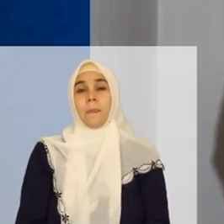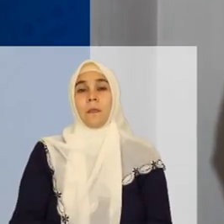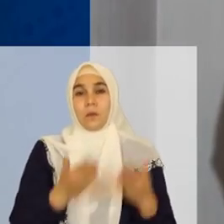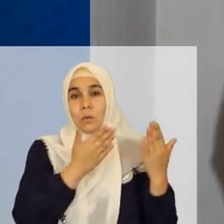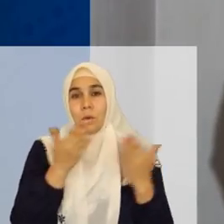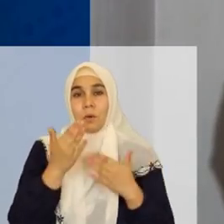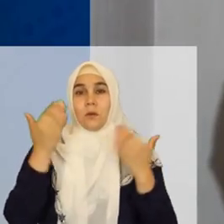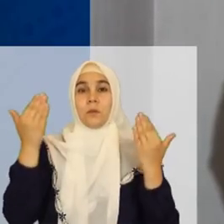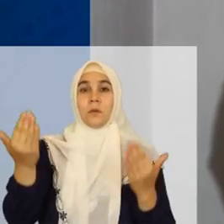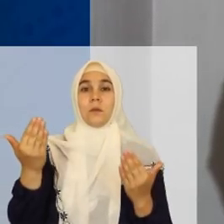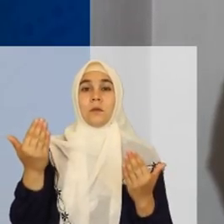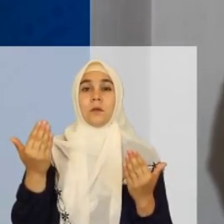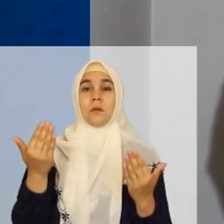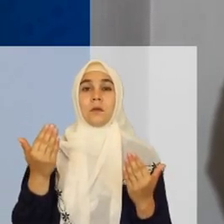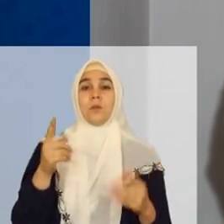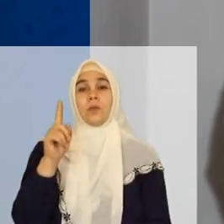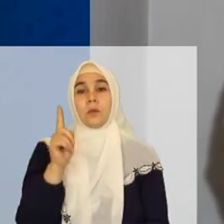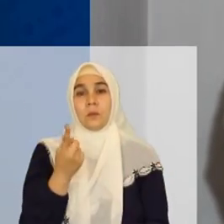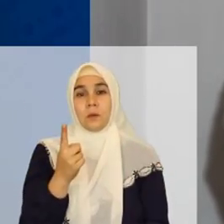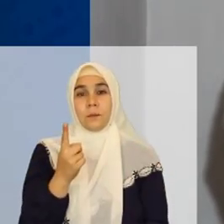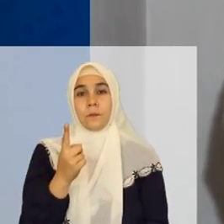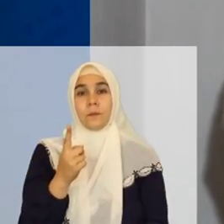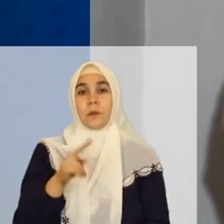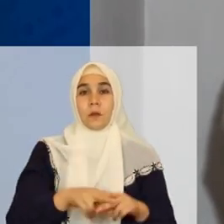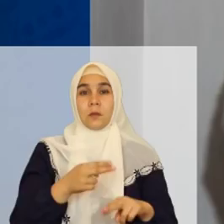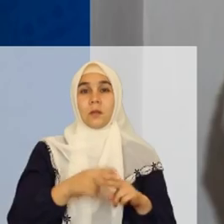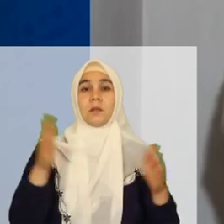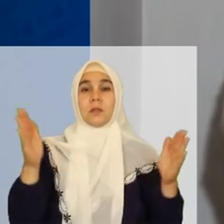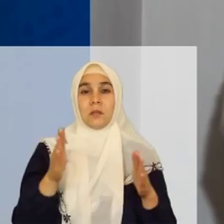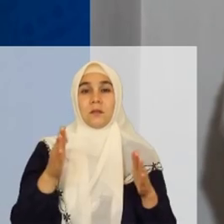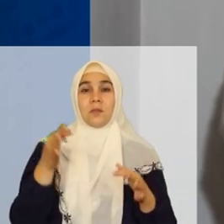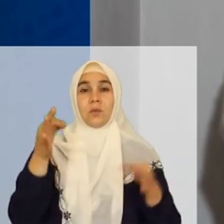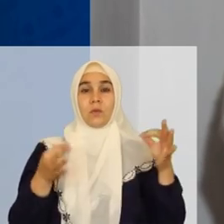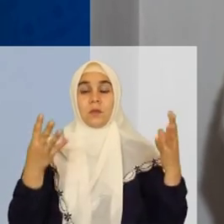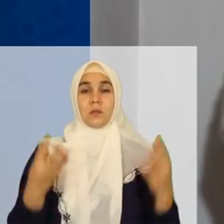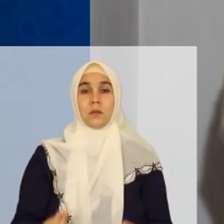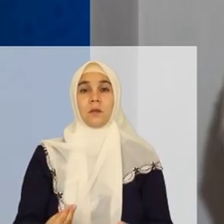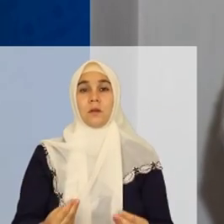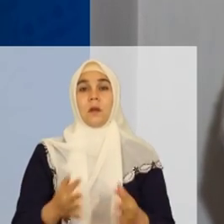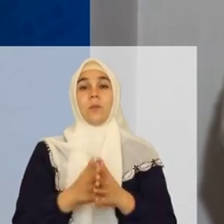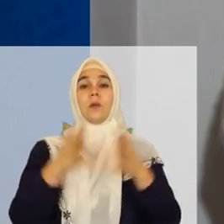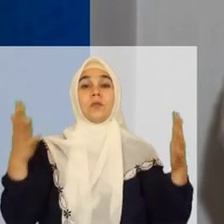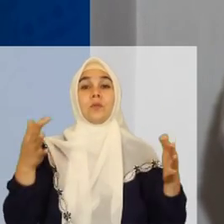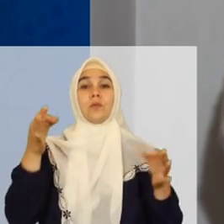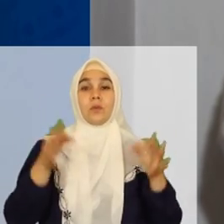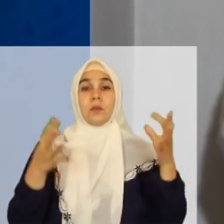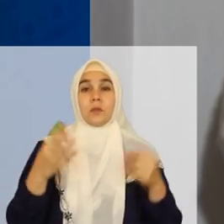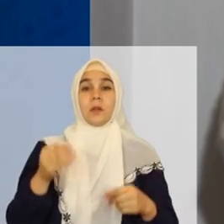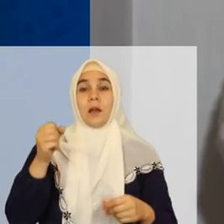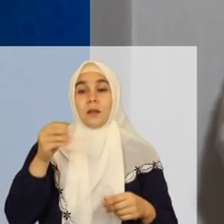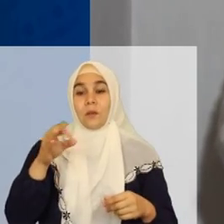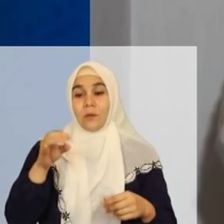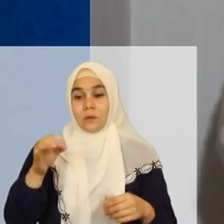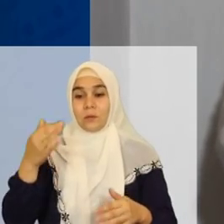Duo. Bu nima? Bu kichkina qiyomat. Katta qiyomatda odam otadan